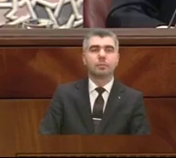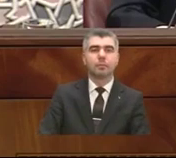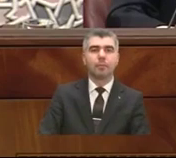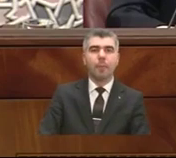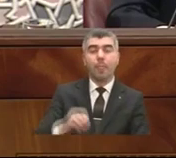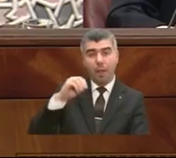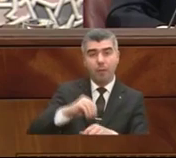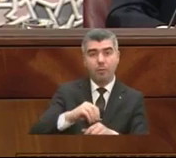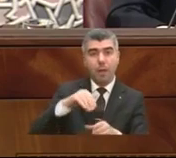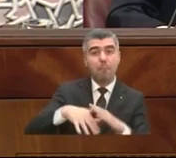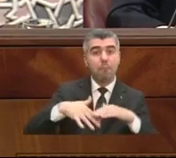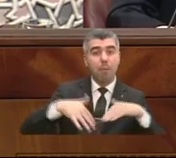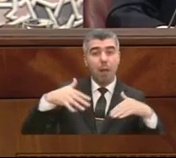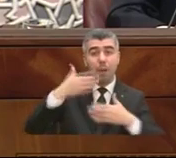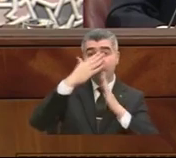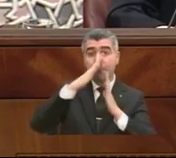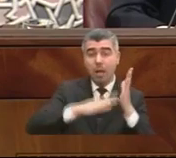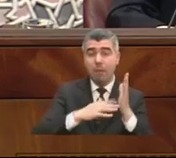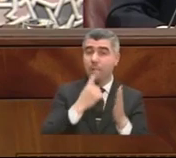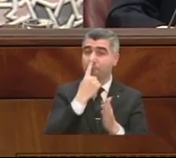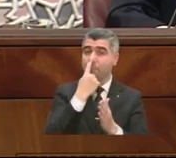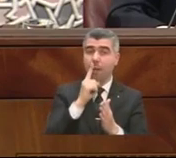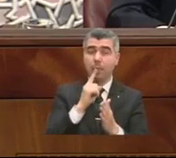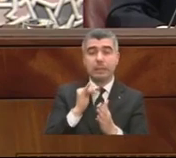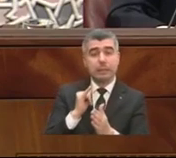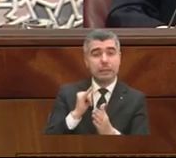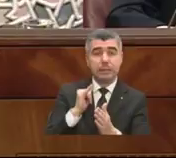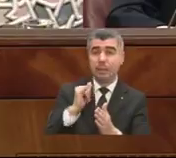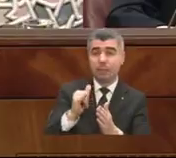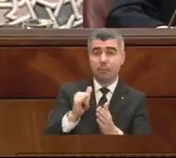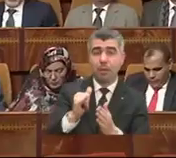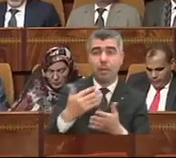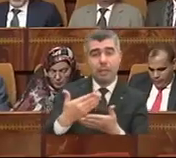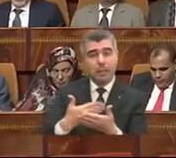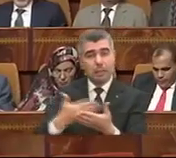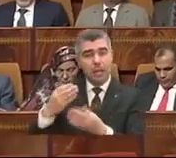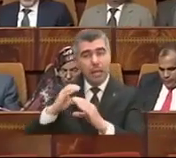يشدد البرلمان المغربي على أنه كان دوماً فضاءً للحوار